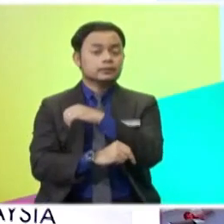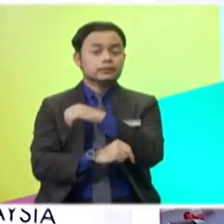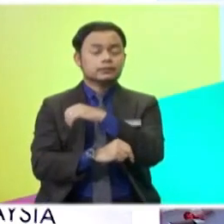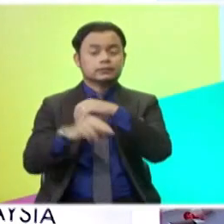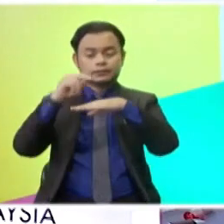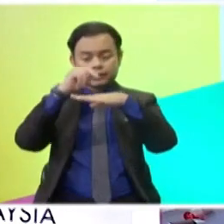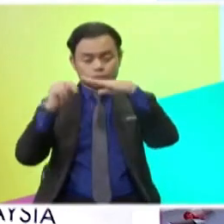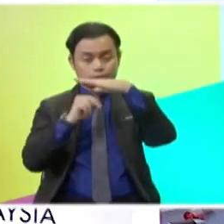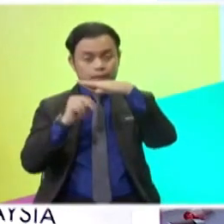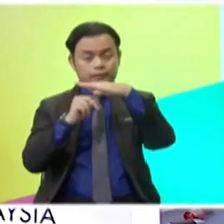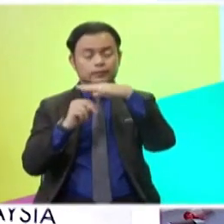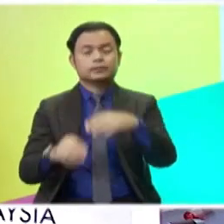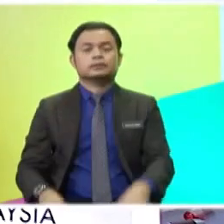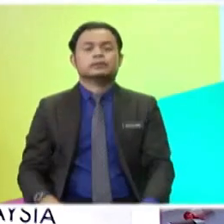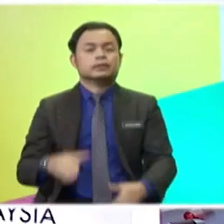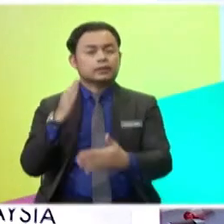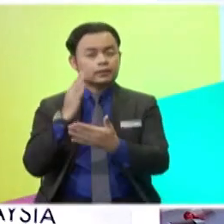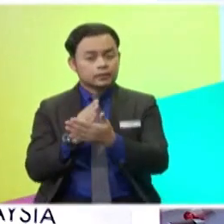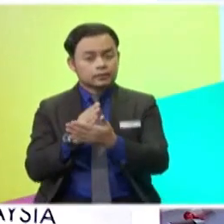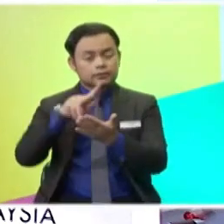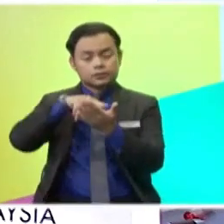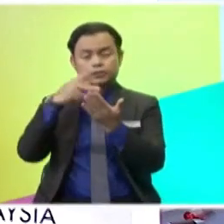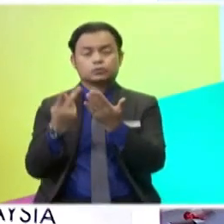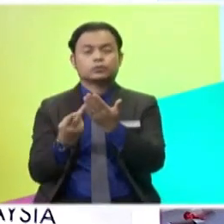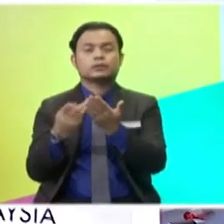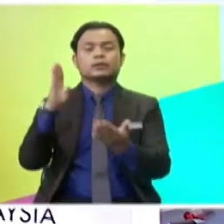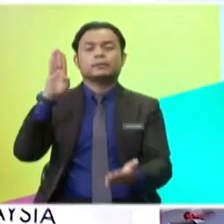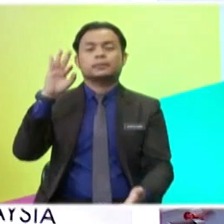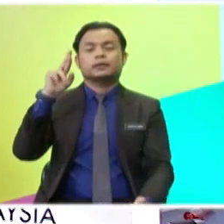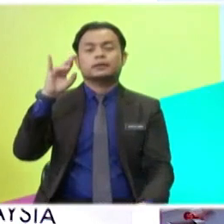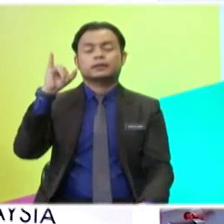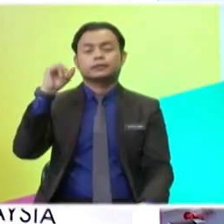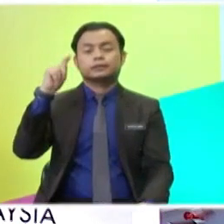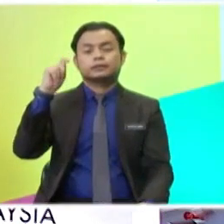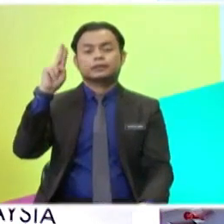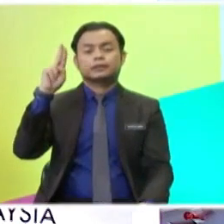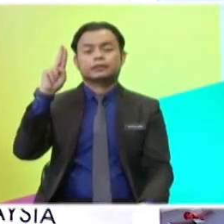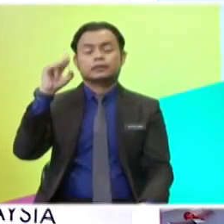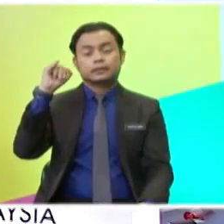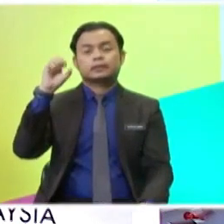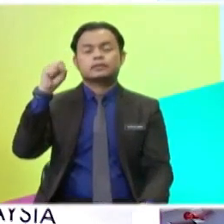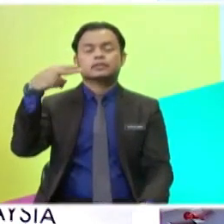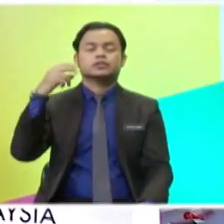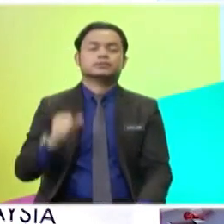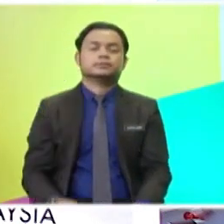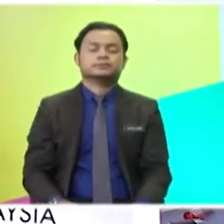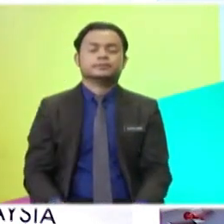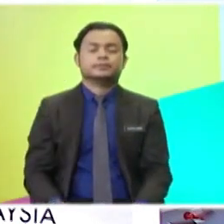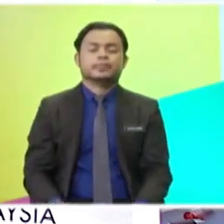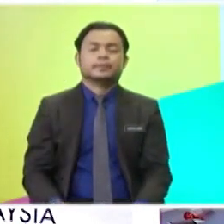penghalang kepada penjajahan British. Penghalanglah. Okay. Negeri-negeri naungan sebagai negeri naungan, penghalang. Penghalang kepada